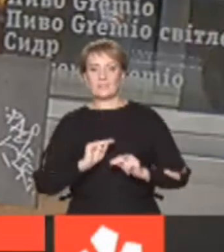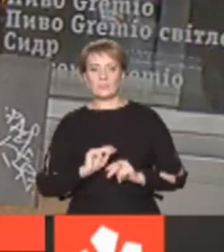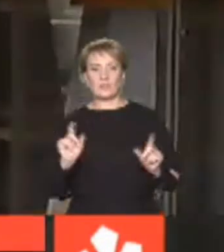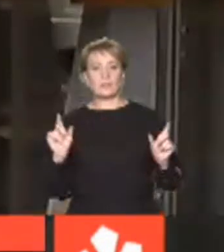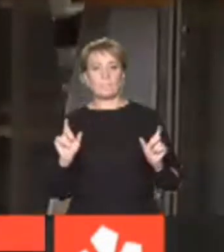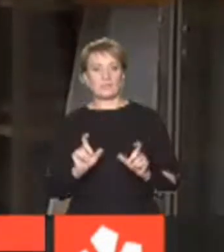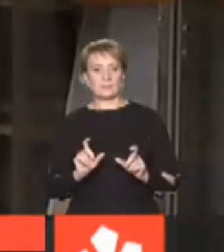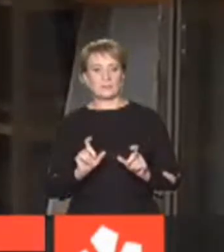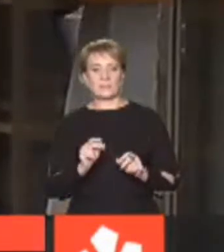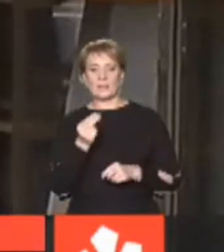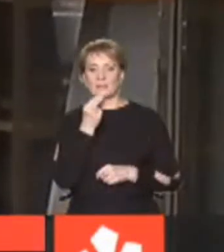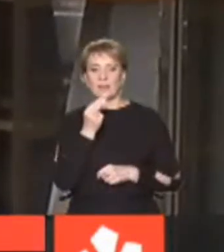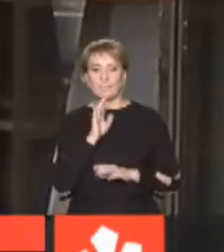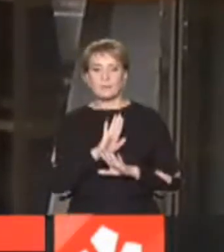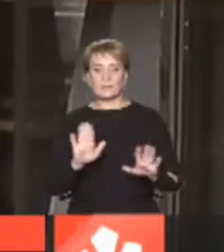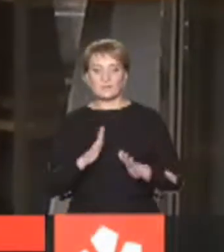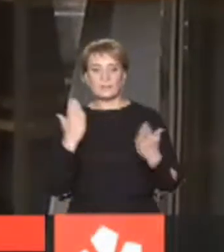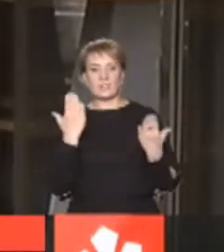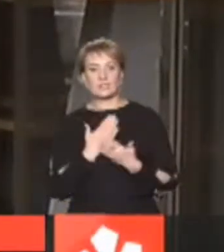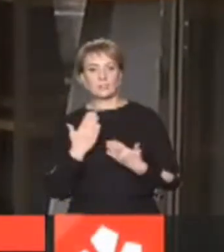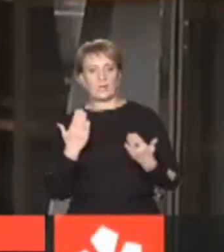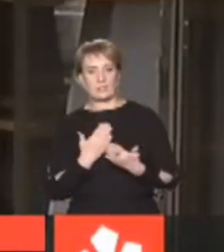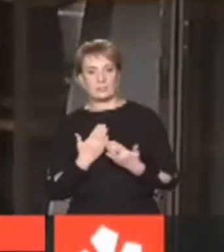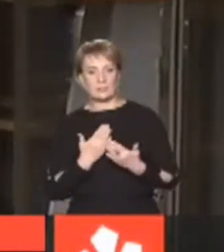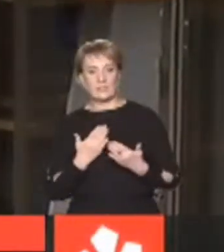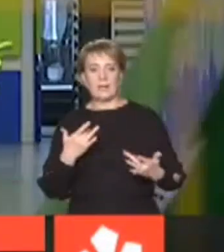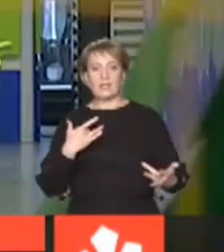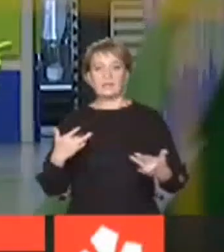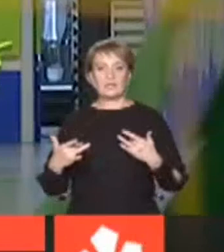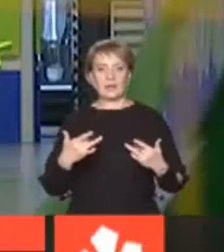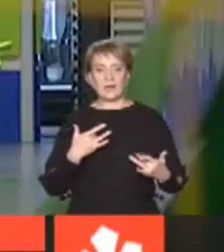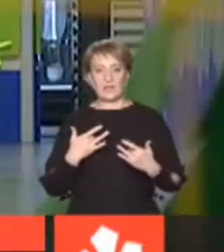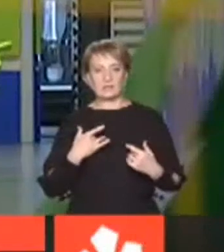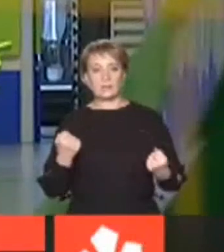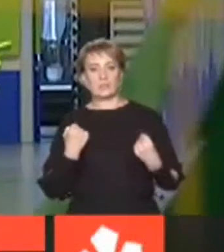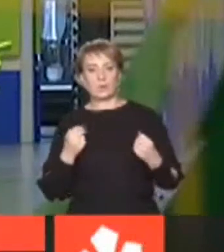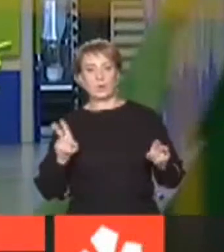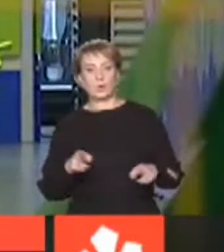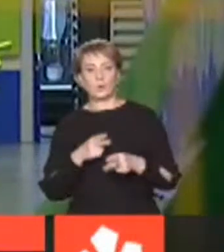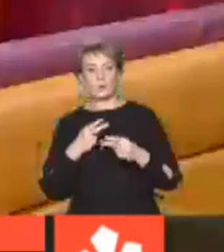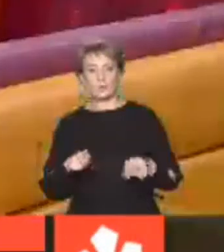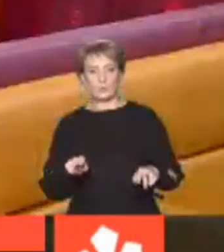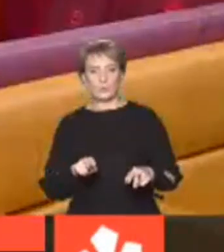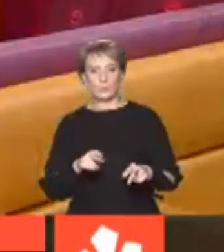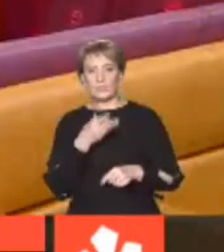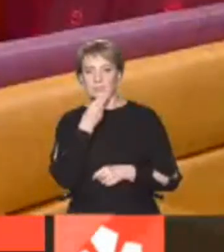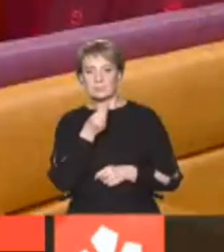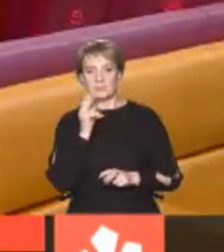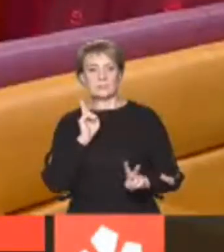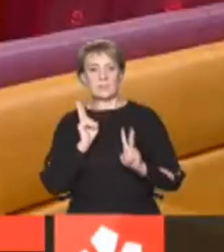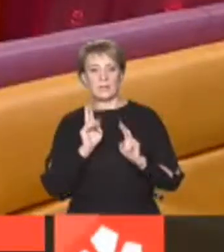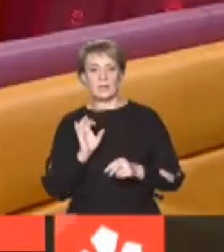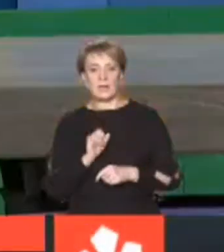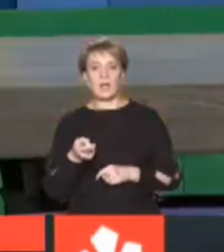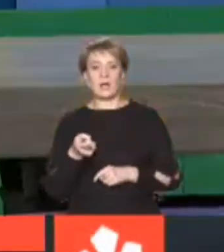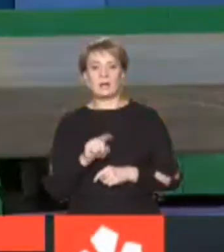магазини, непродовольчі товари, кінотеатри, театри, фітнес-клуби, спортивні зали, салони краси, а